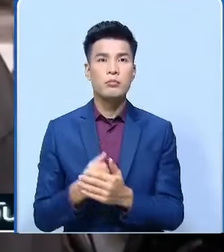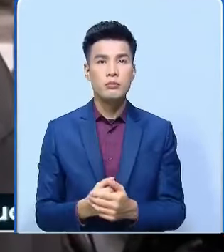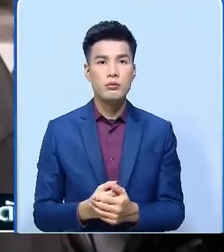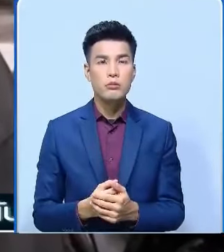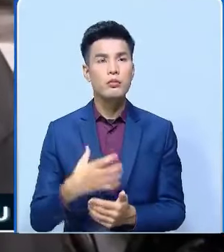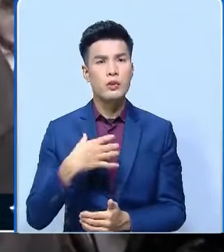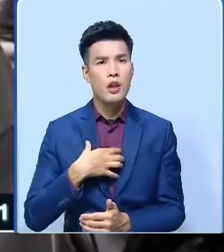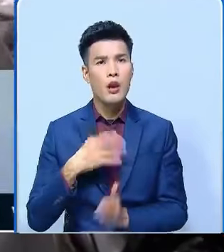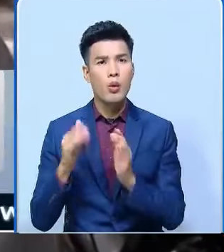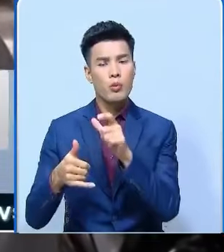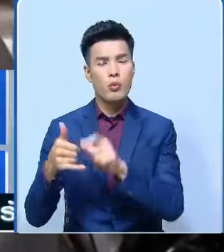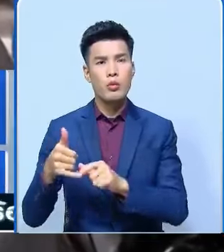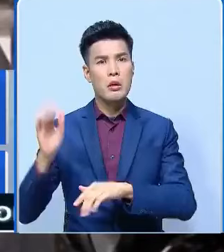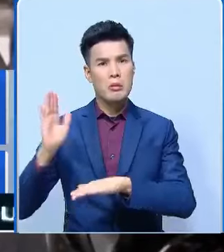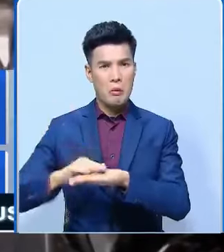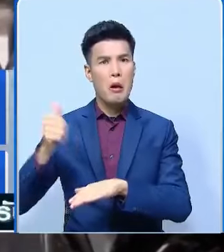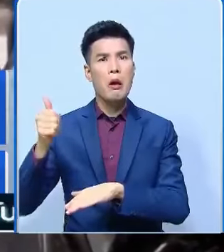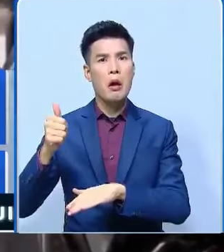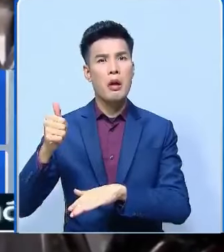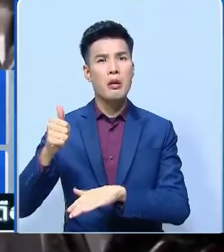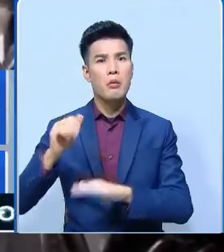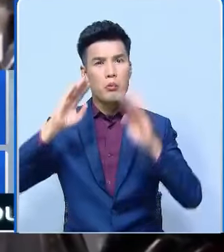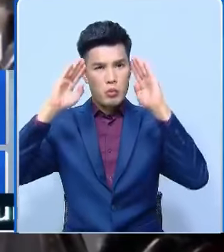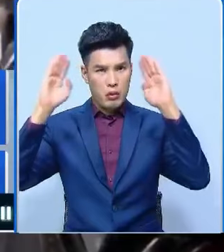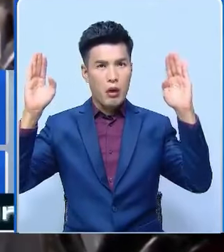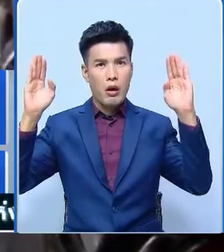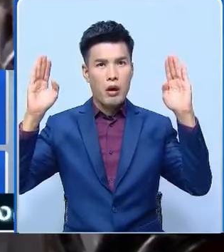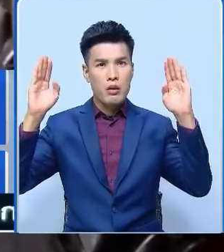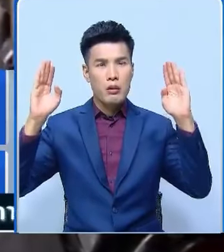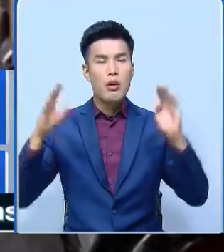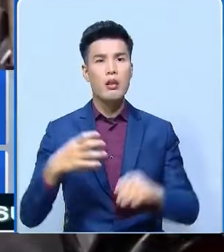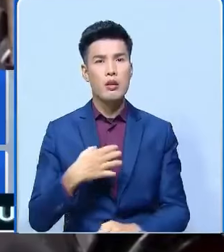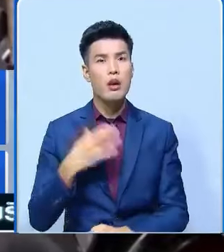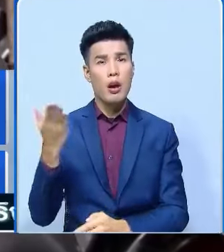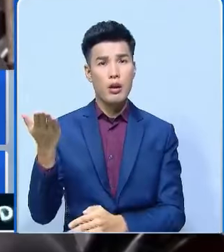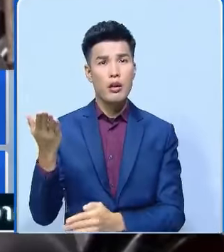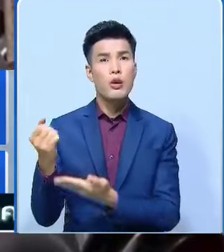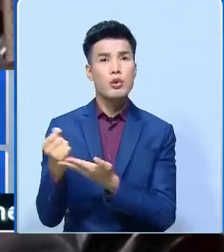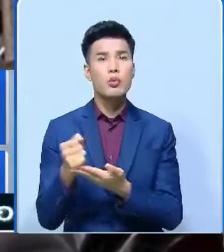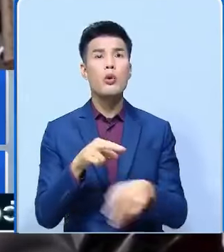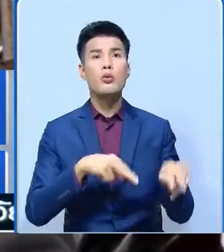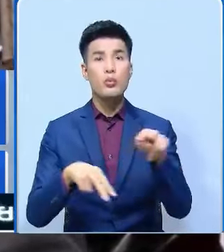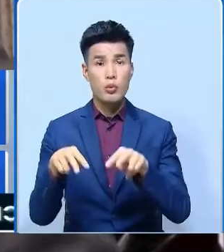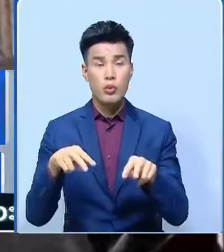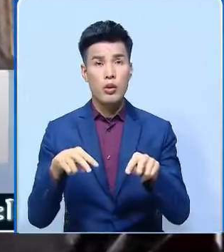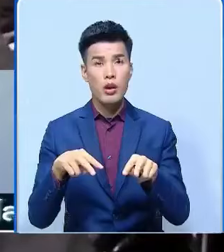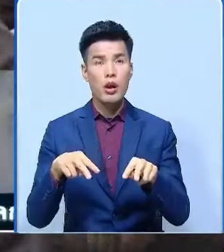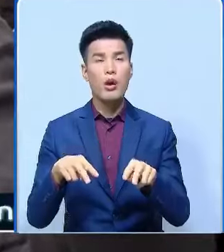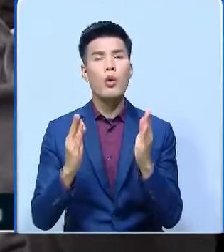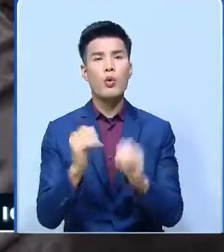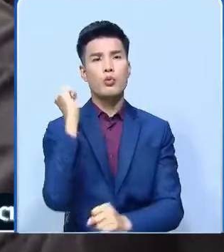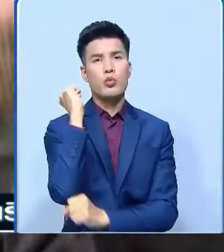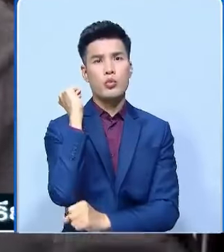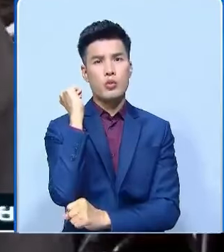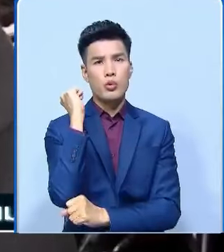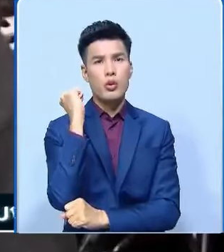นที่มีความสามารถแล้วครับแล้วก็มีประสบการณ์แล้วก็อยากให้เขาแบบดูแลรากหญ้าก่อนค